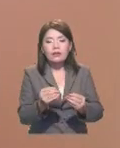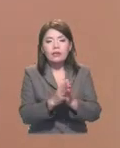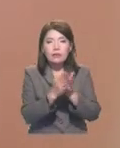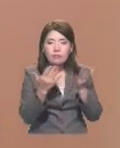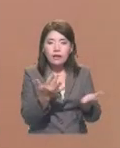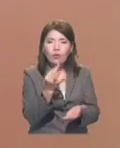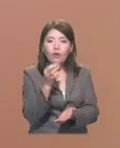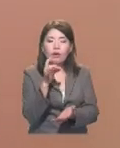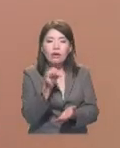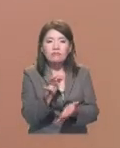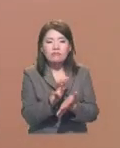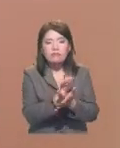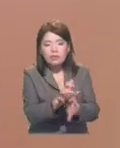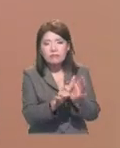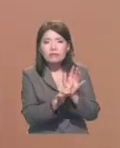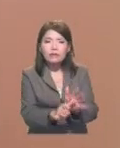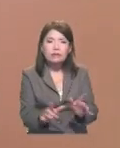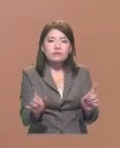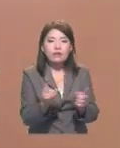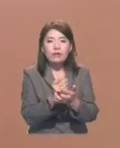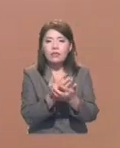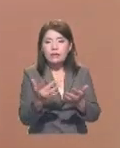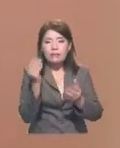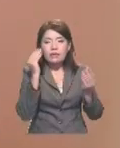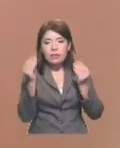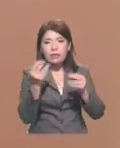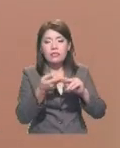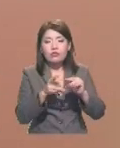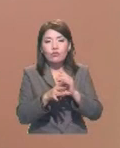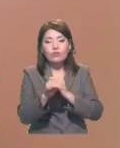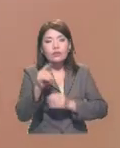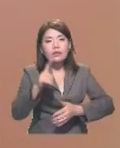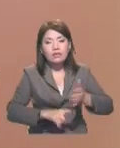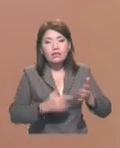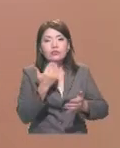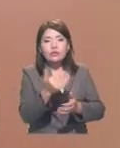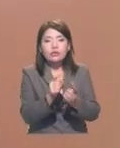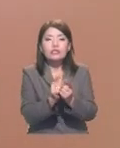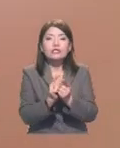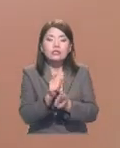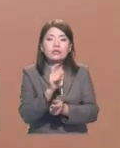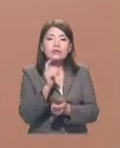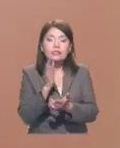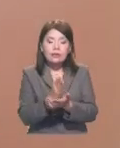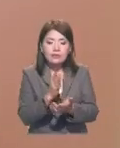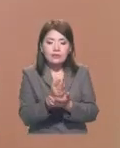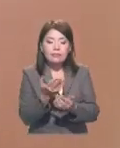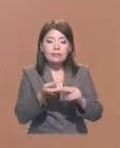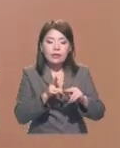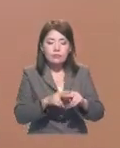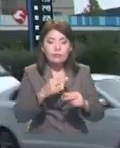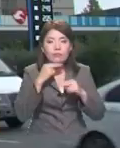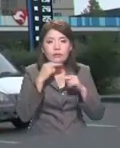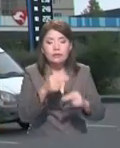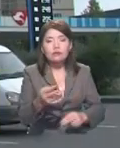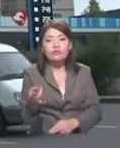айтып, ауыр жала айтып, діни ағымдармен күресем деп, діннің өзімен де күресіп жатқан жағдайлар бар. Бізде осыған өте көңіл бөлуіміз